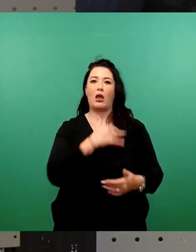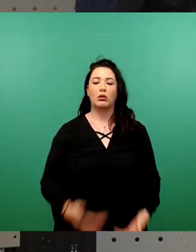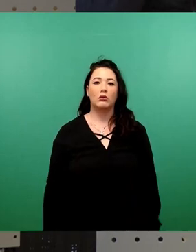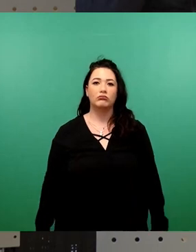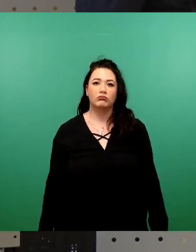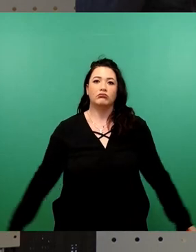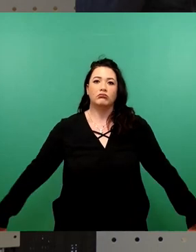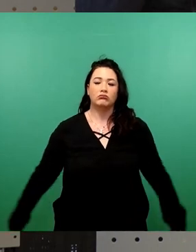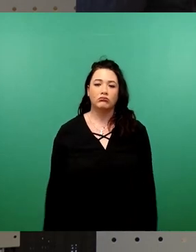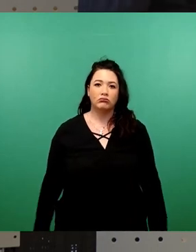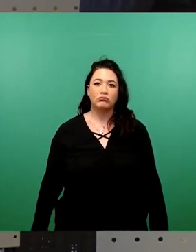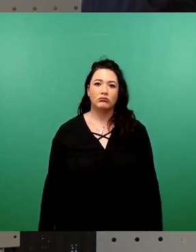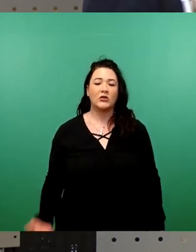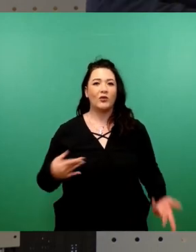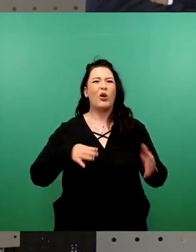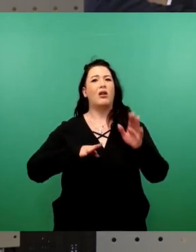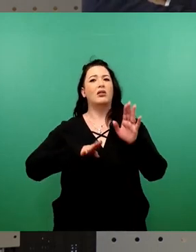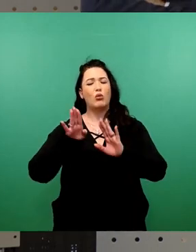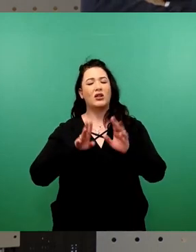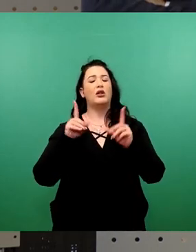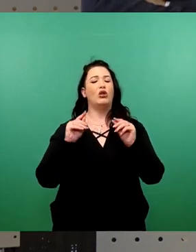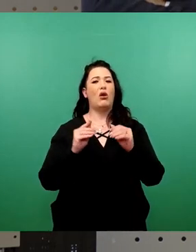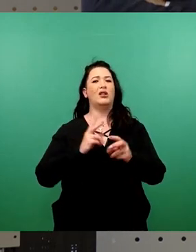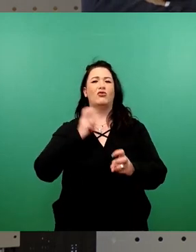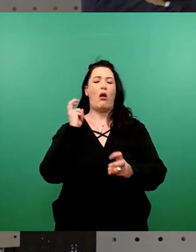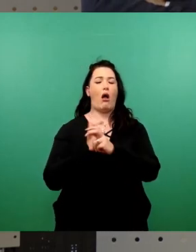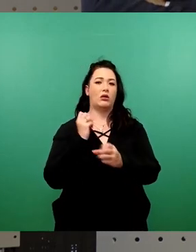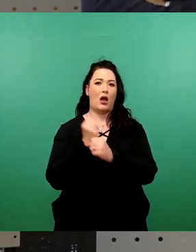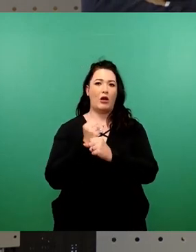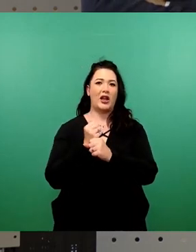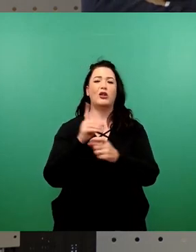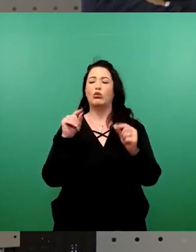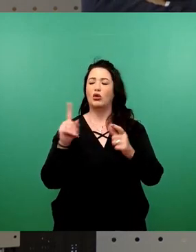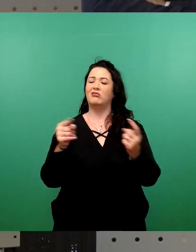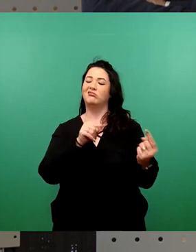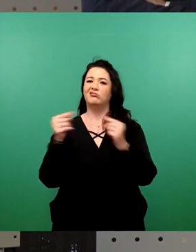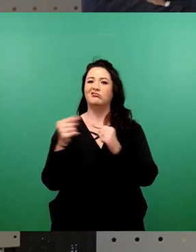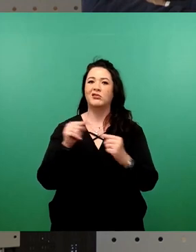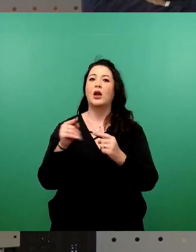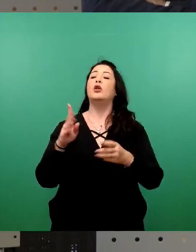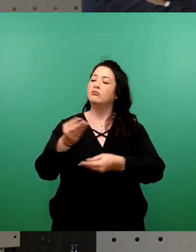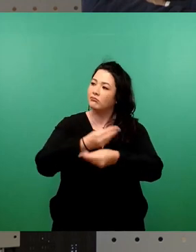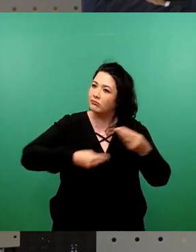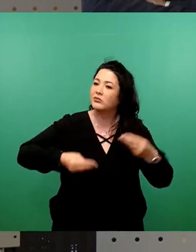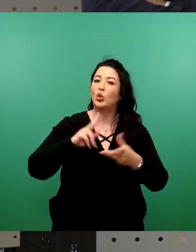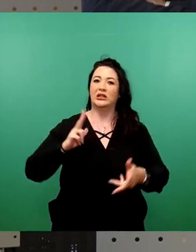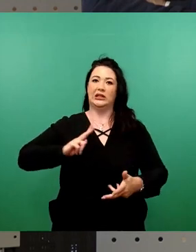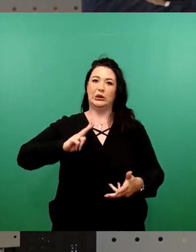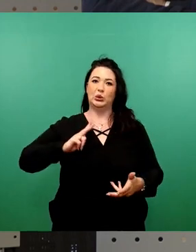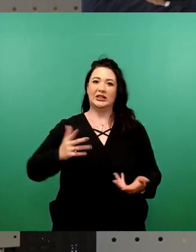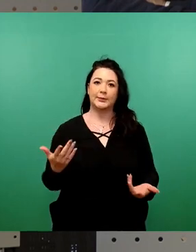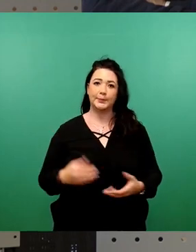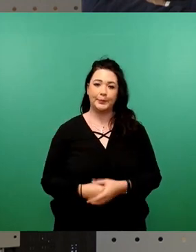Nochmal, Demokratie ist harte Arbeit, ist Auseinandersetzung, ist miteinander reden und Geduldsprobe. Dass